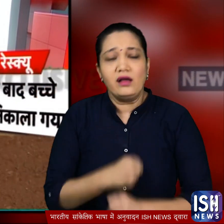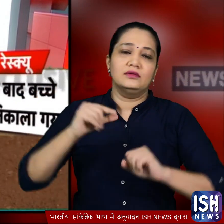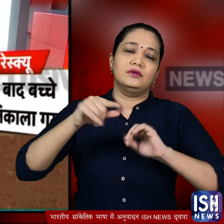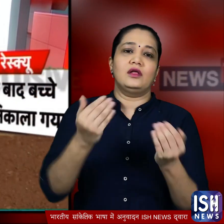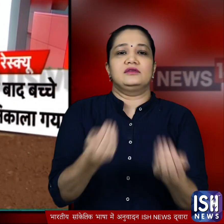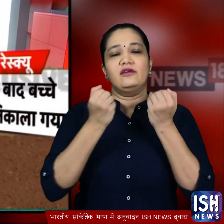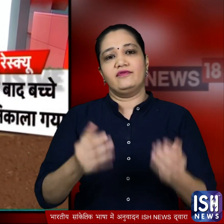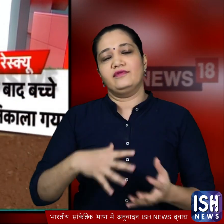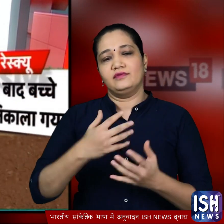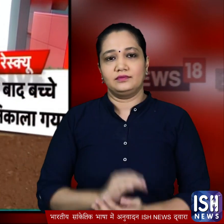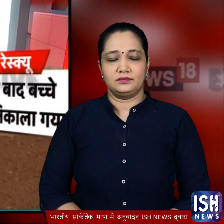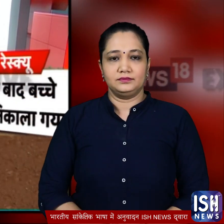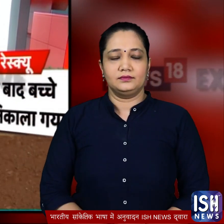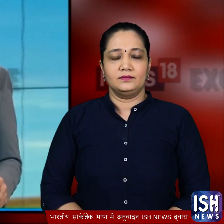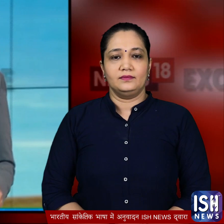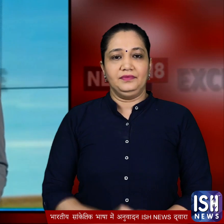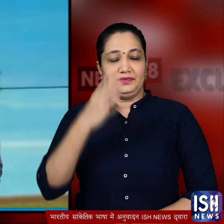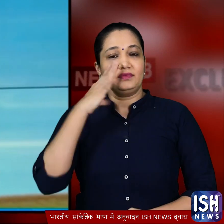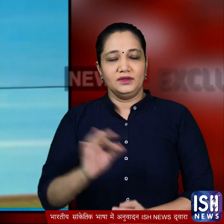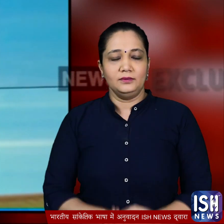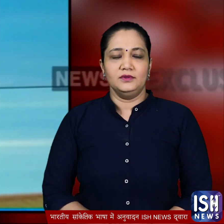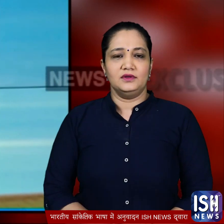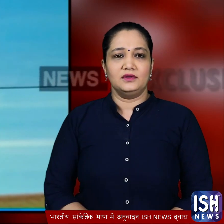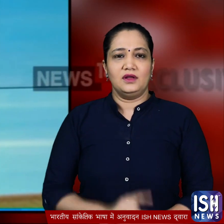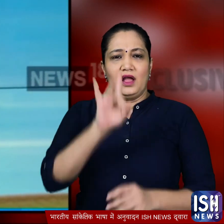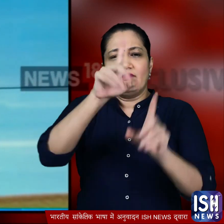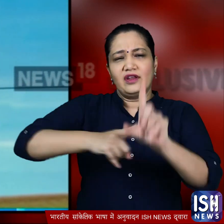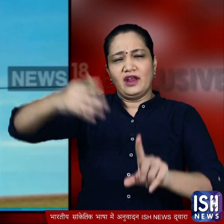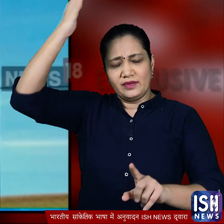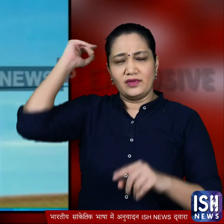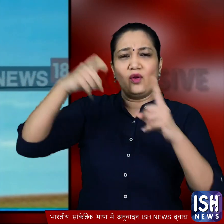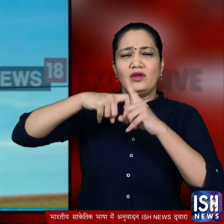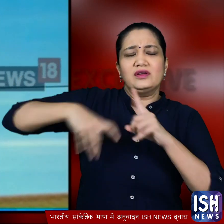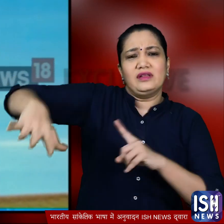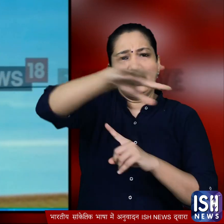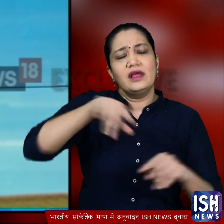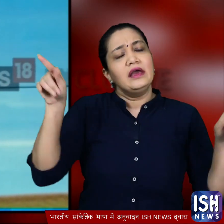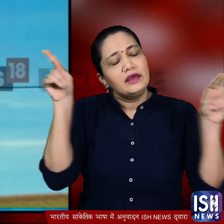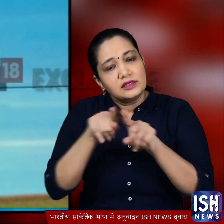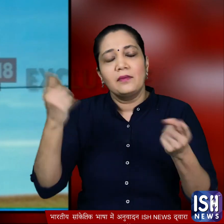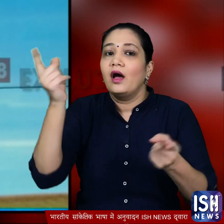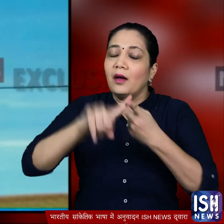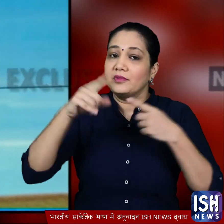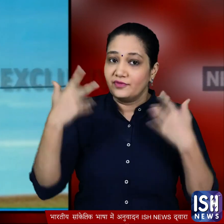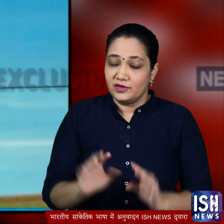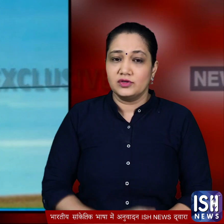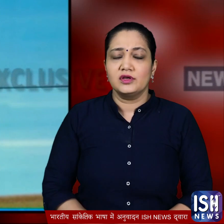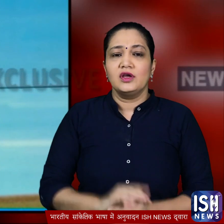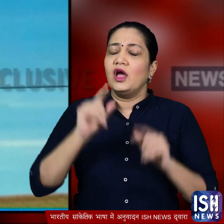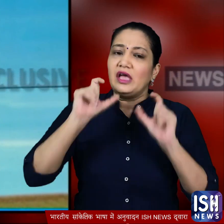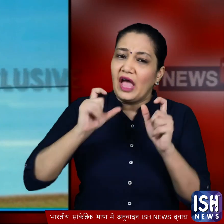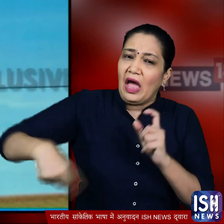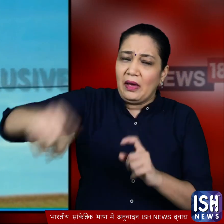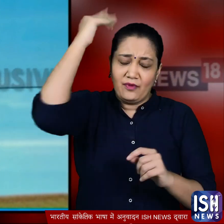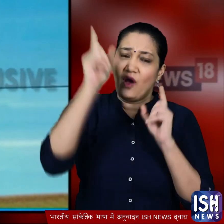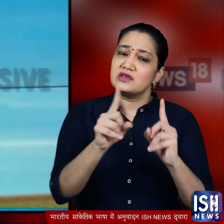सुरक्षित बाहर निकाला गया। सौभाग्य की एक बात यह कि 15 साल पहले कुरुक्षेत्र में ऐसी ही एक घटना के बाद चेतावनी भी दी गई थी